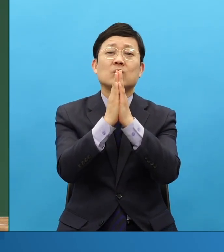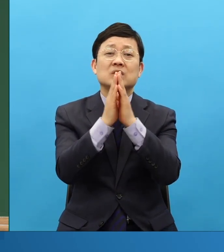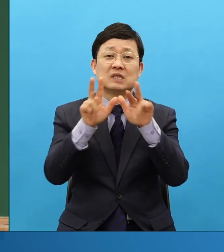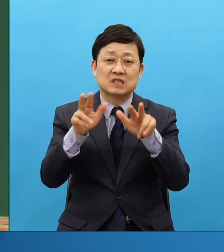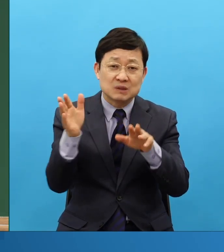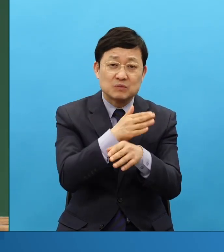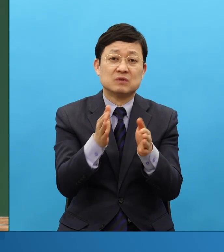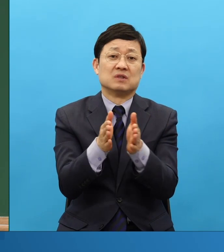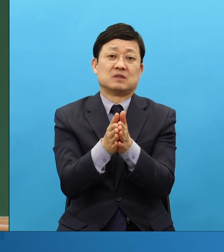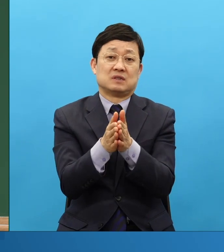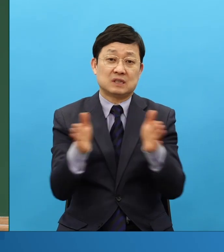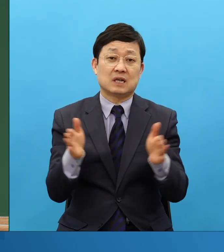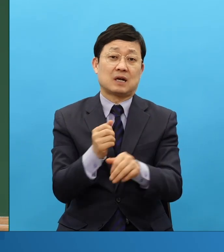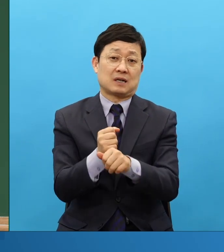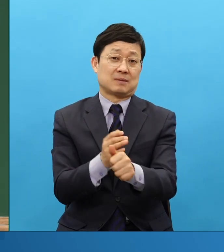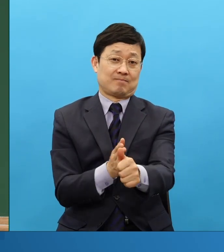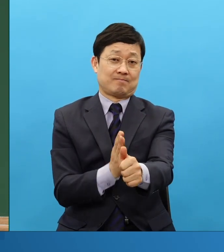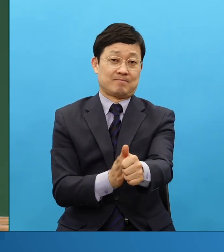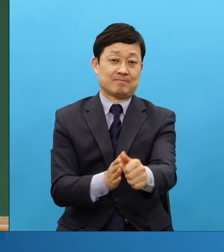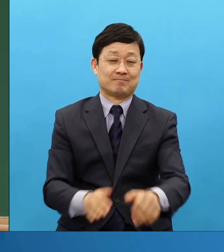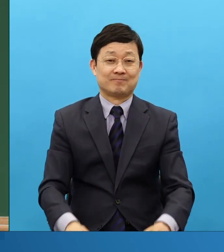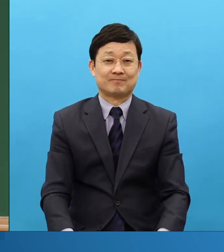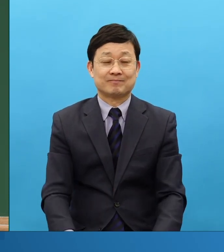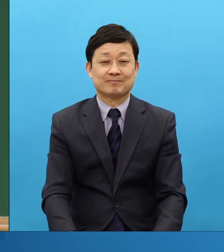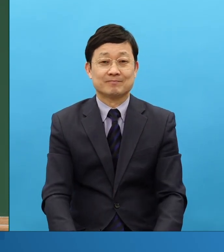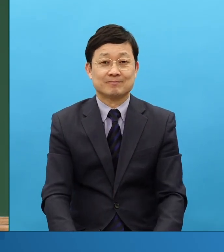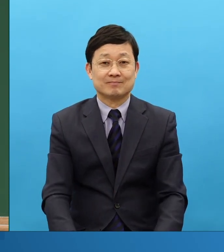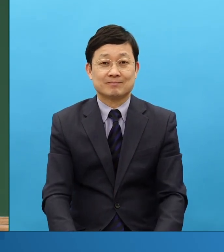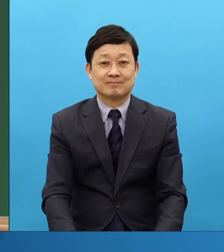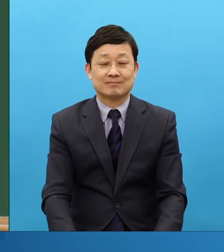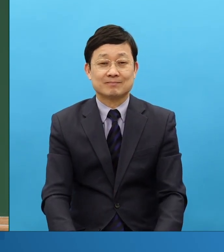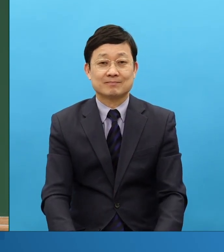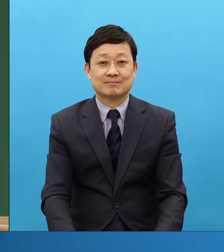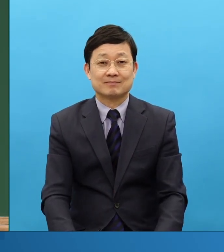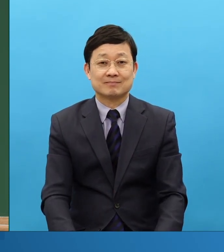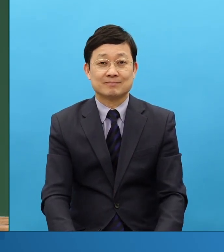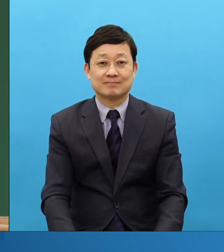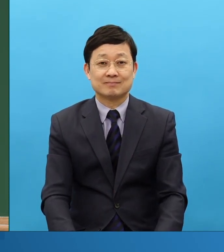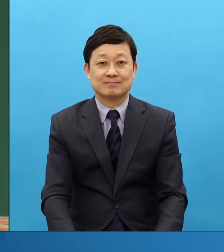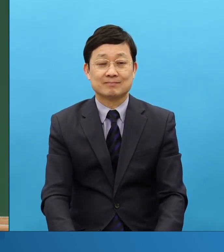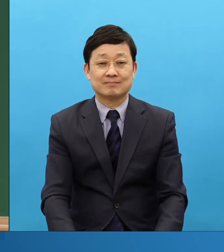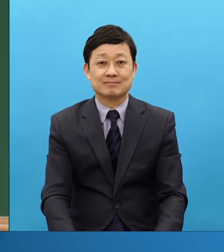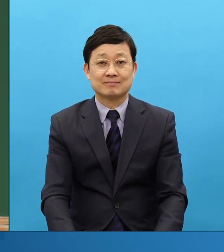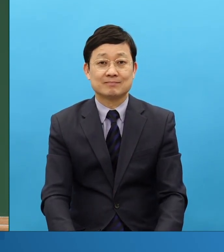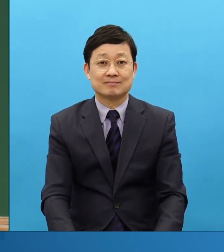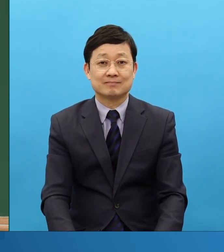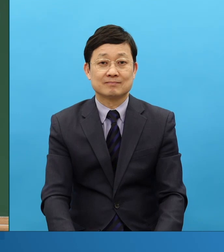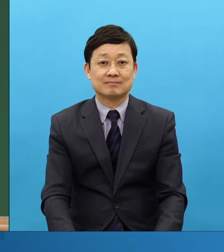precious and so important, you really have to enjoy the blessings of the throne as well as the mysteries of the heavens. 예,